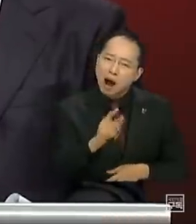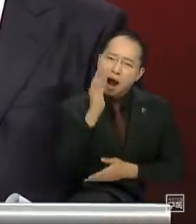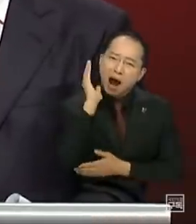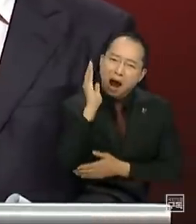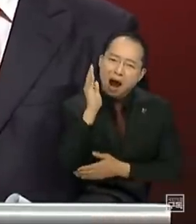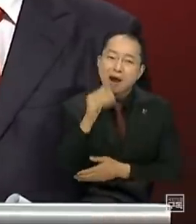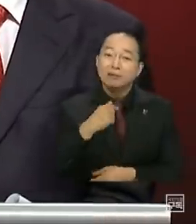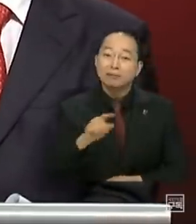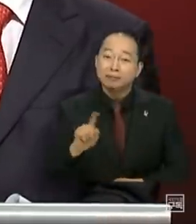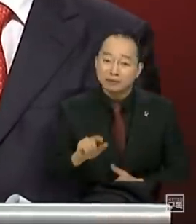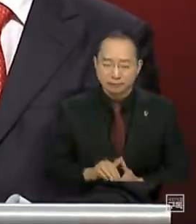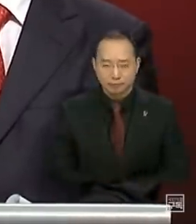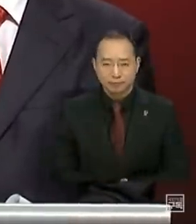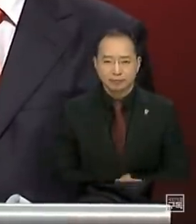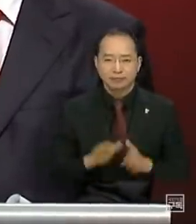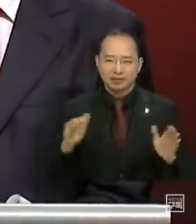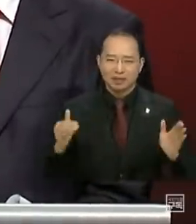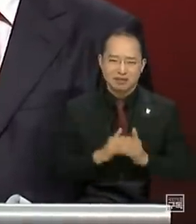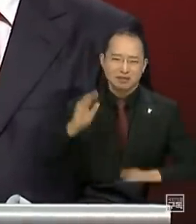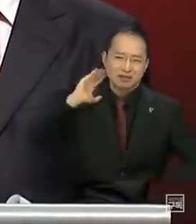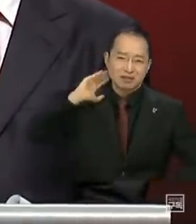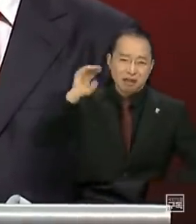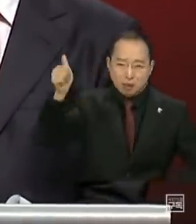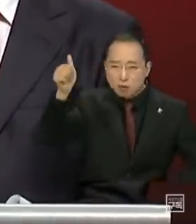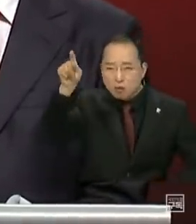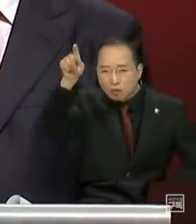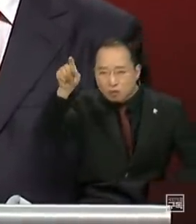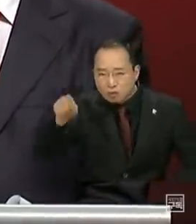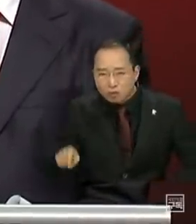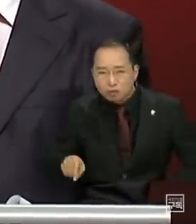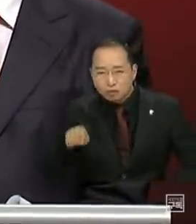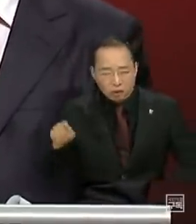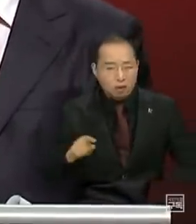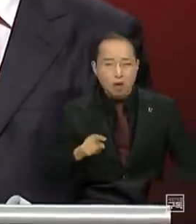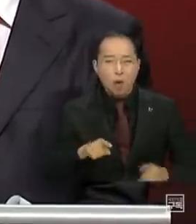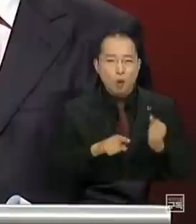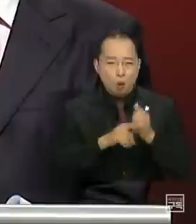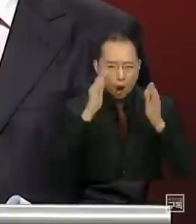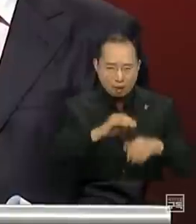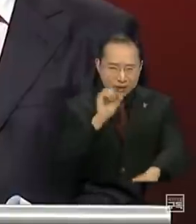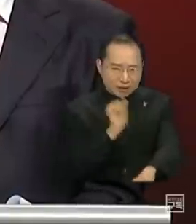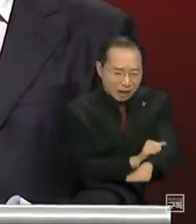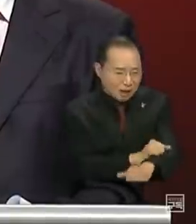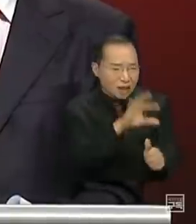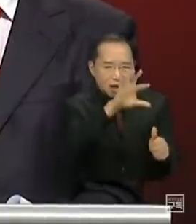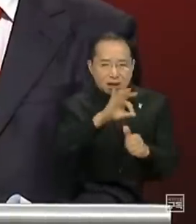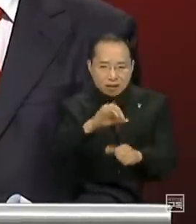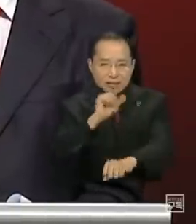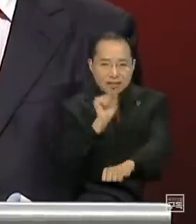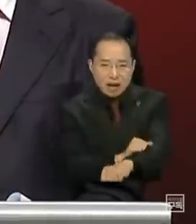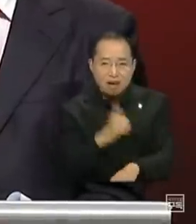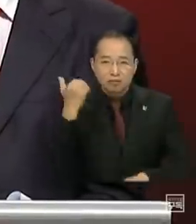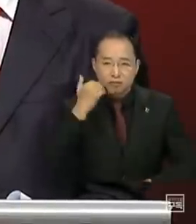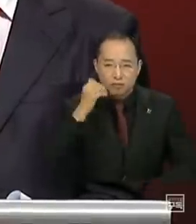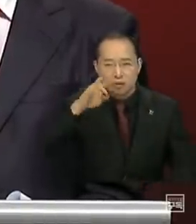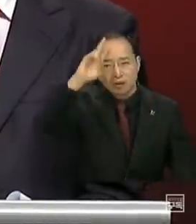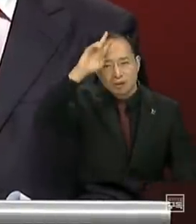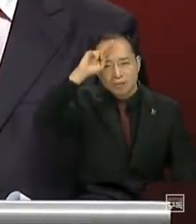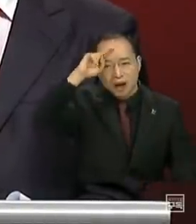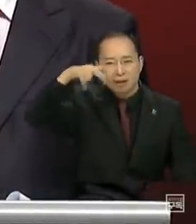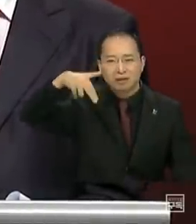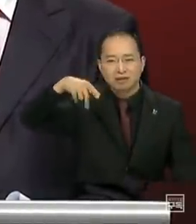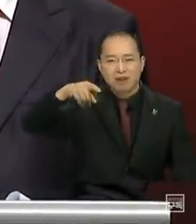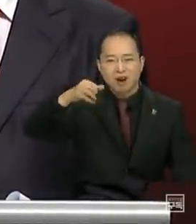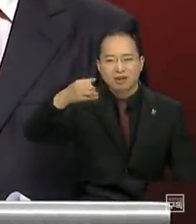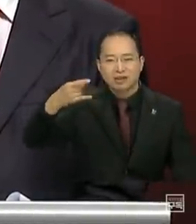대통령 중에서 과학계를 가장 중용하신 분이 박정희 대통령이죠. 네. 지금 박정희